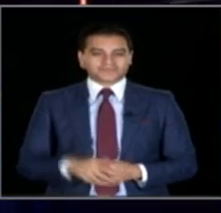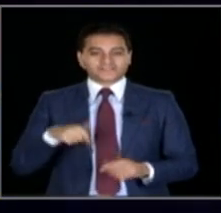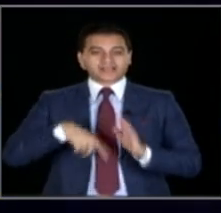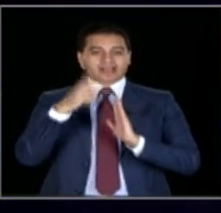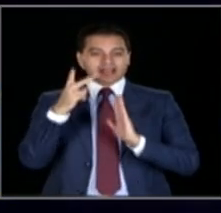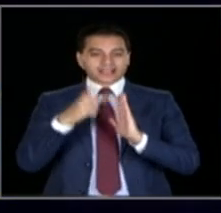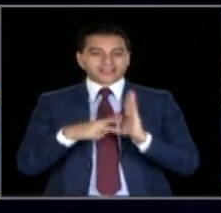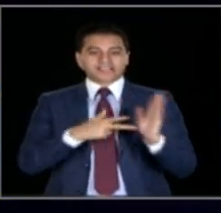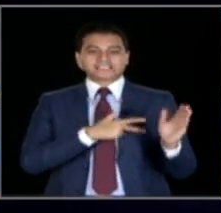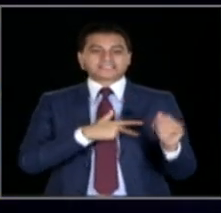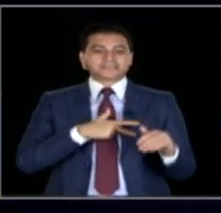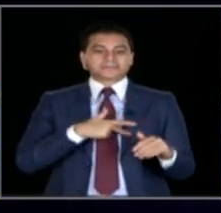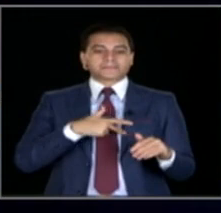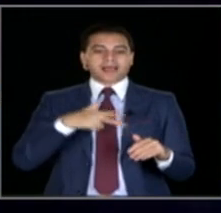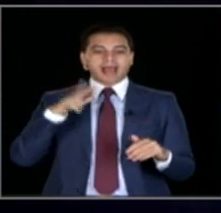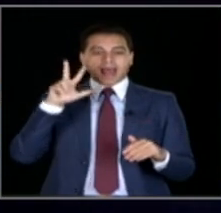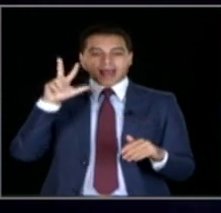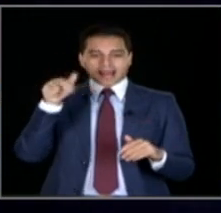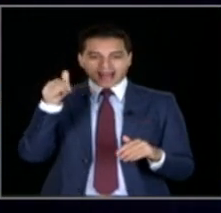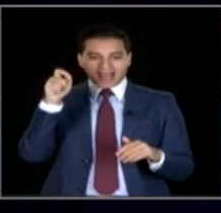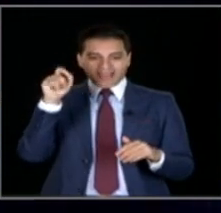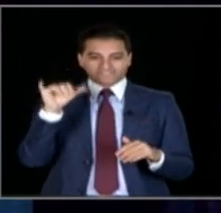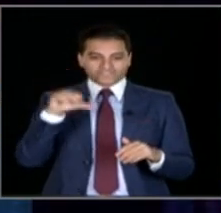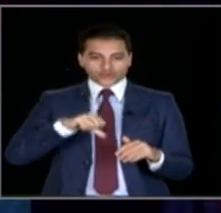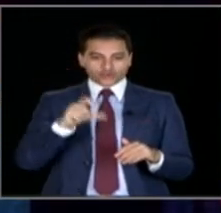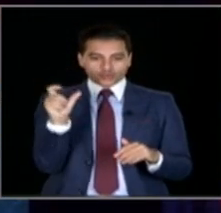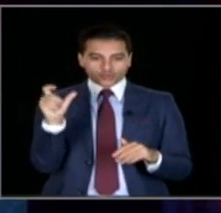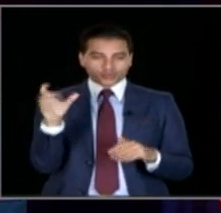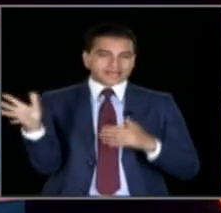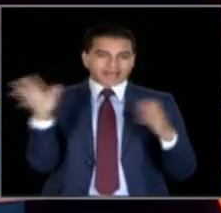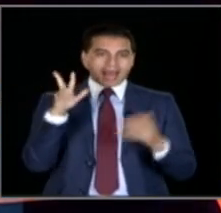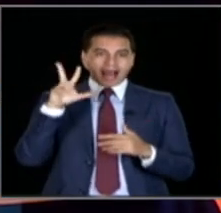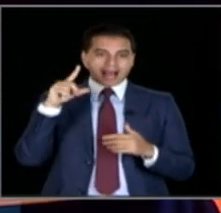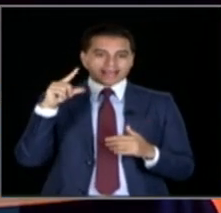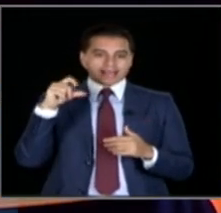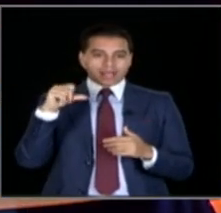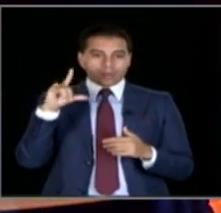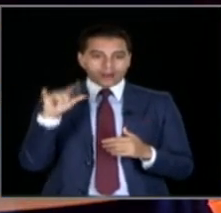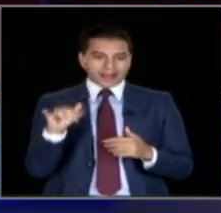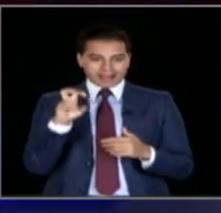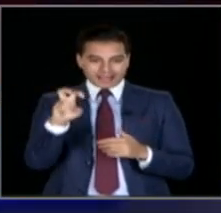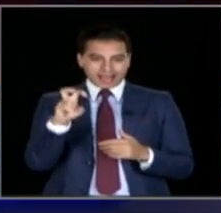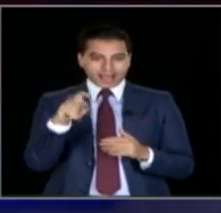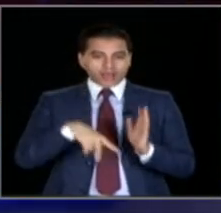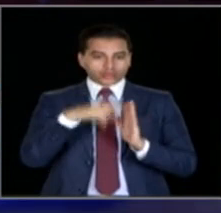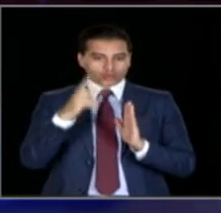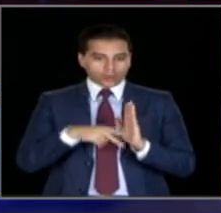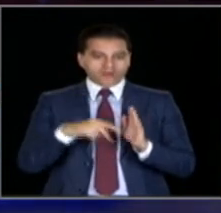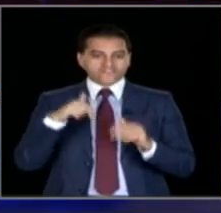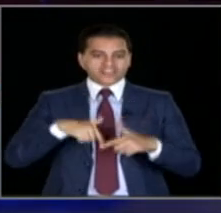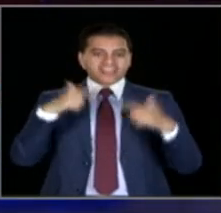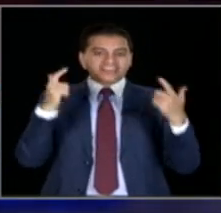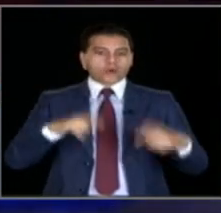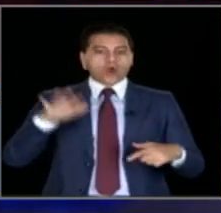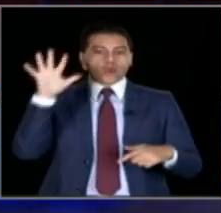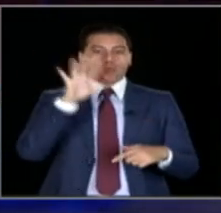تم توقيع اتفاقية الأفيون الدولية بإحدى دول أوروبا الغربية عام 1912،